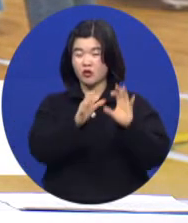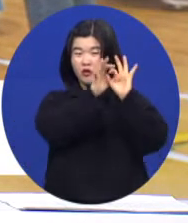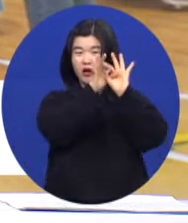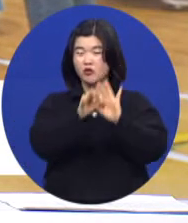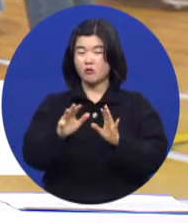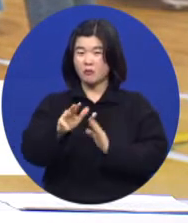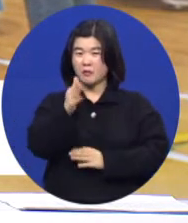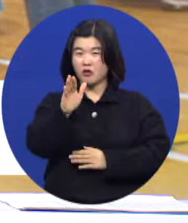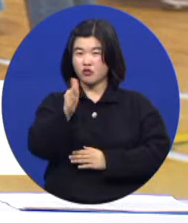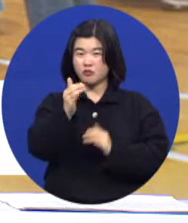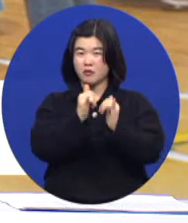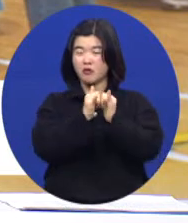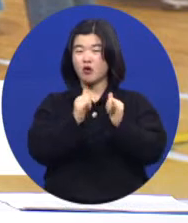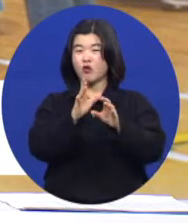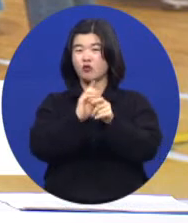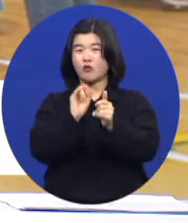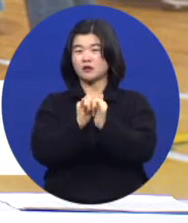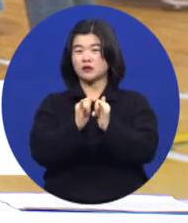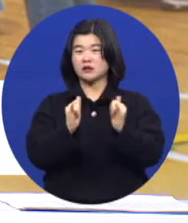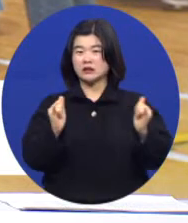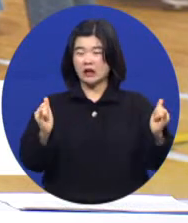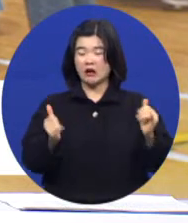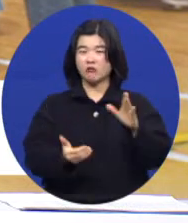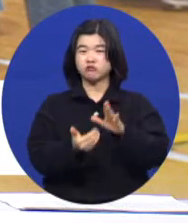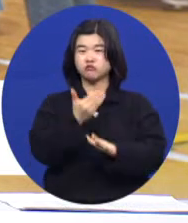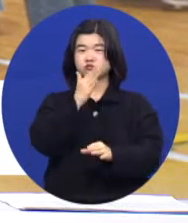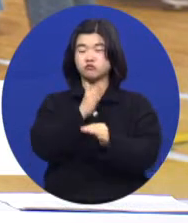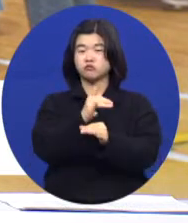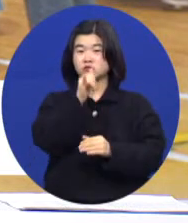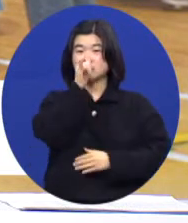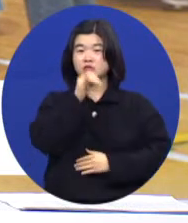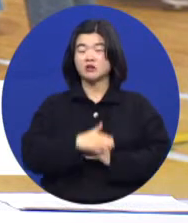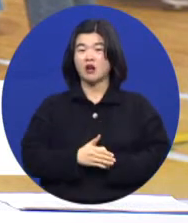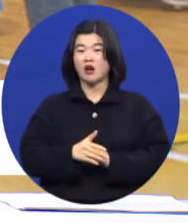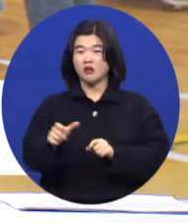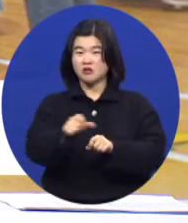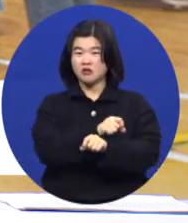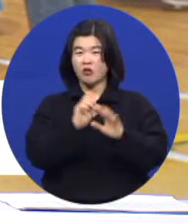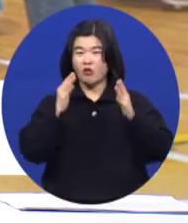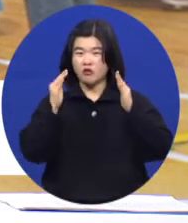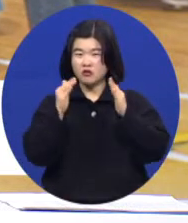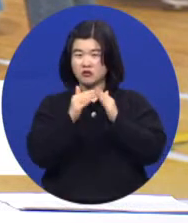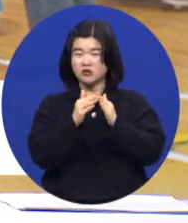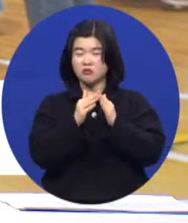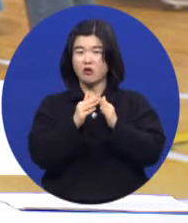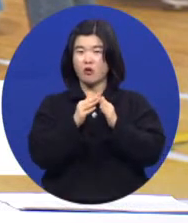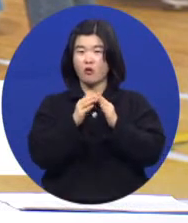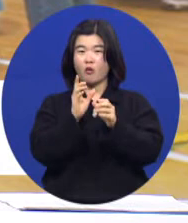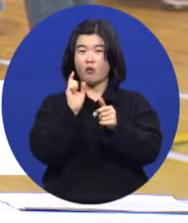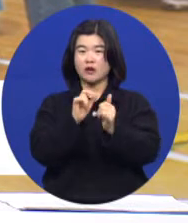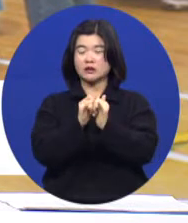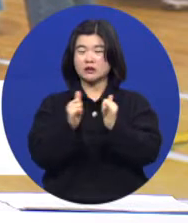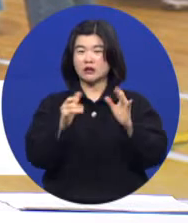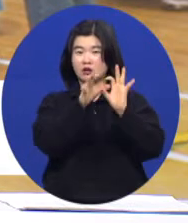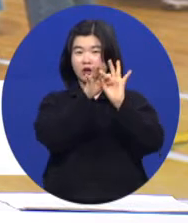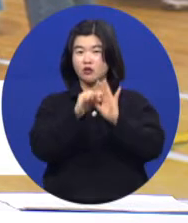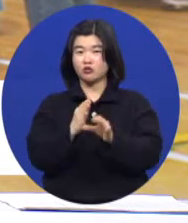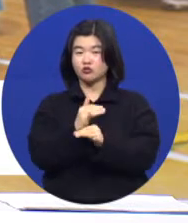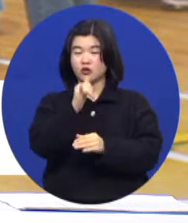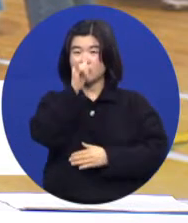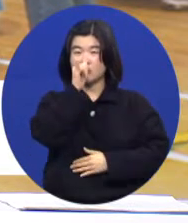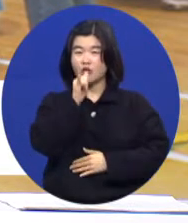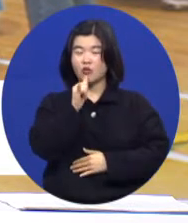연일 8,900명대의 코로나19 확진자가 쏟아지고 있습니다. 특히 어린이집에서 확진자가 속출하고